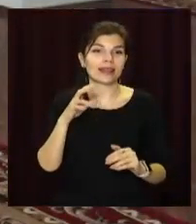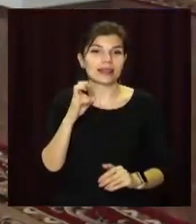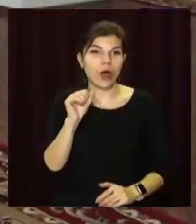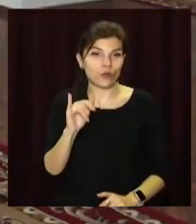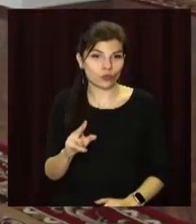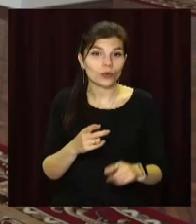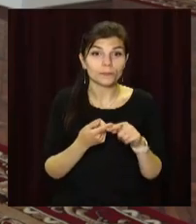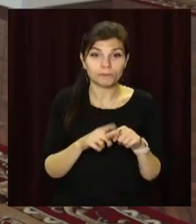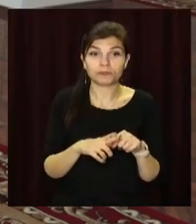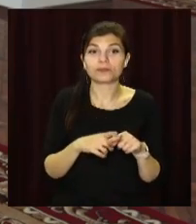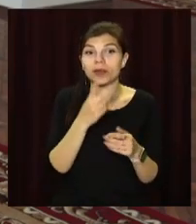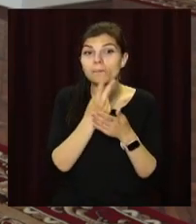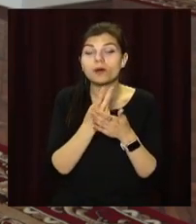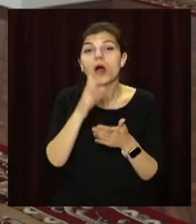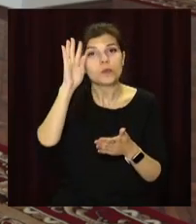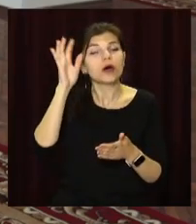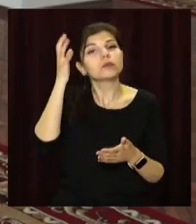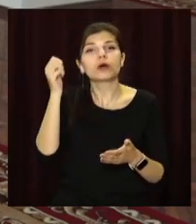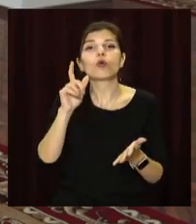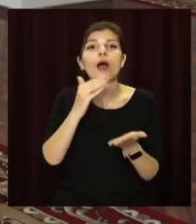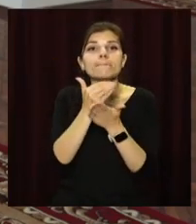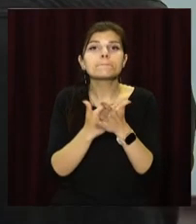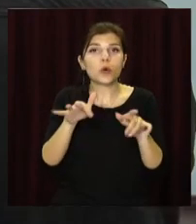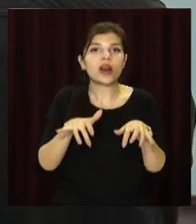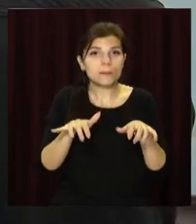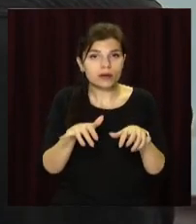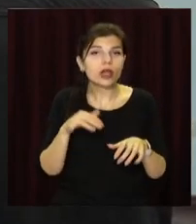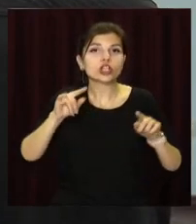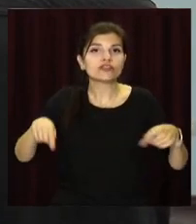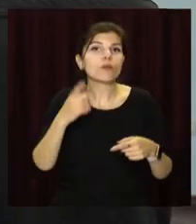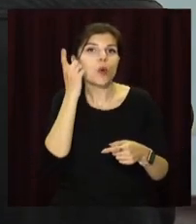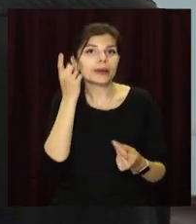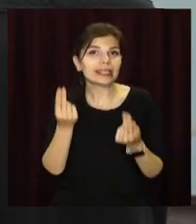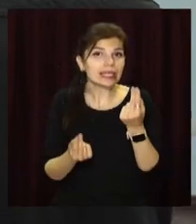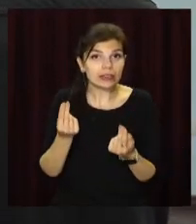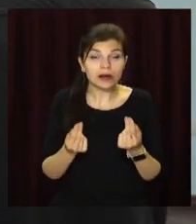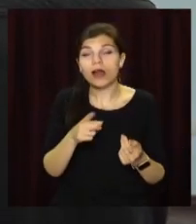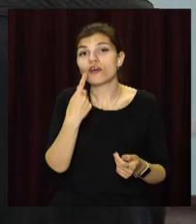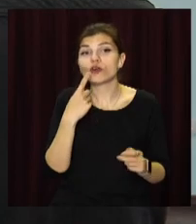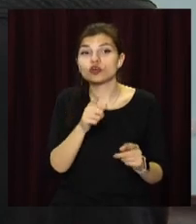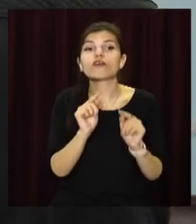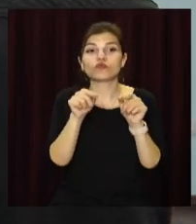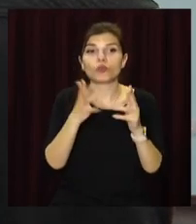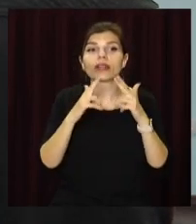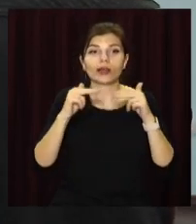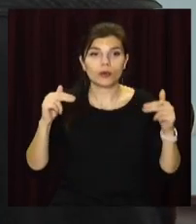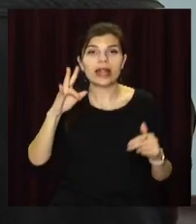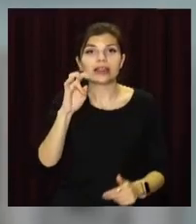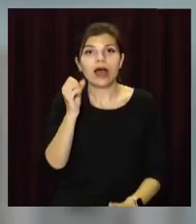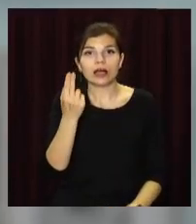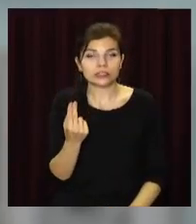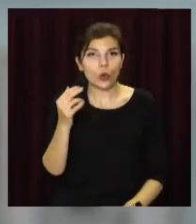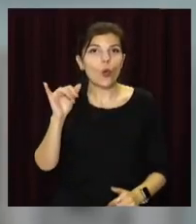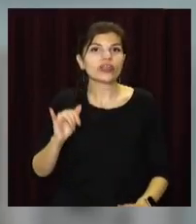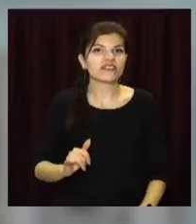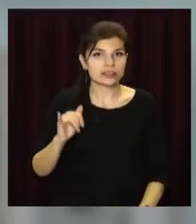Хлопець захоплюється програмуванням та створенням мобільних ігор. Каже, вступатиме до Дніпровського національного університету.